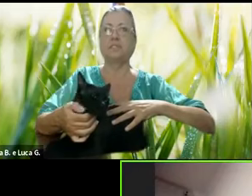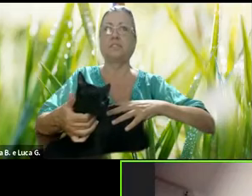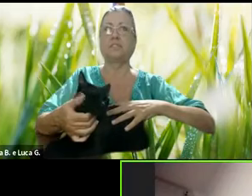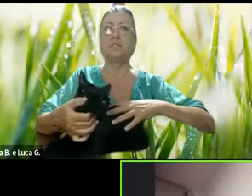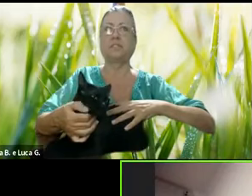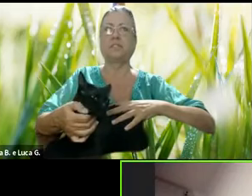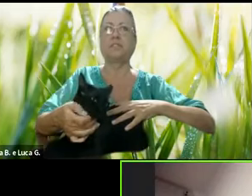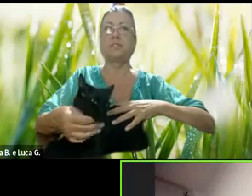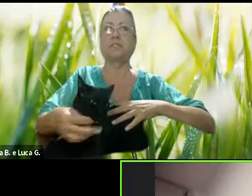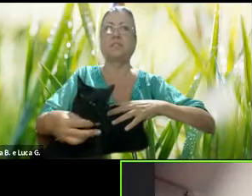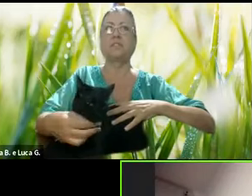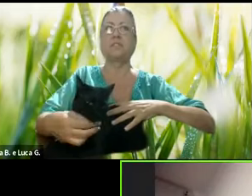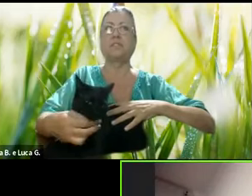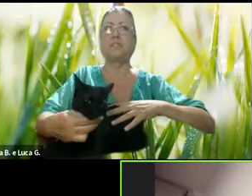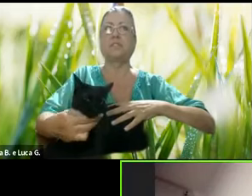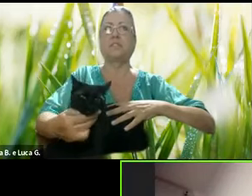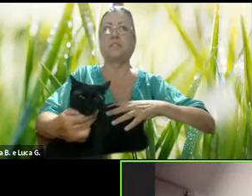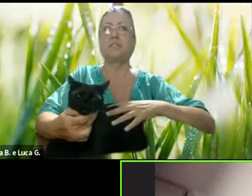Ma però